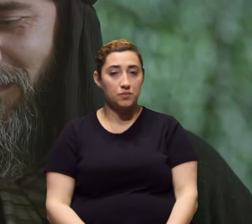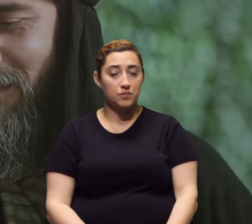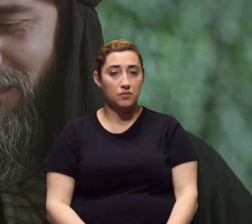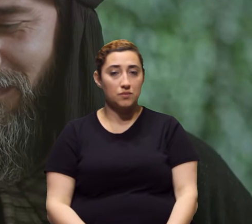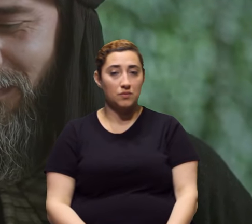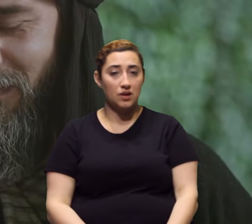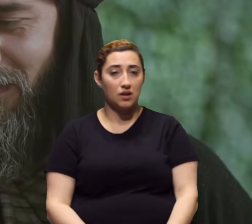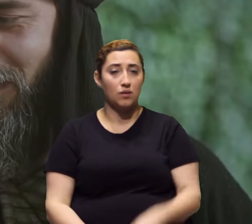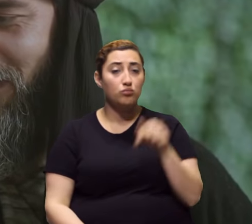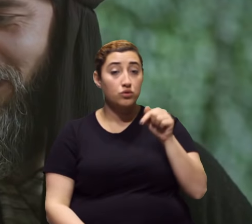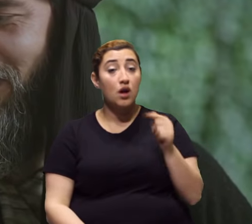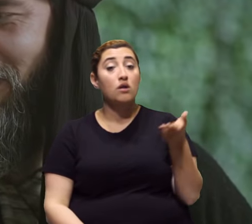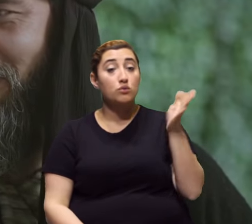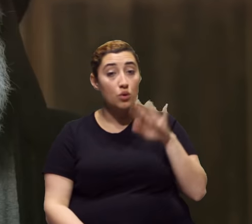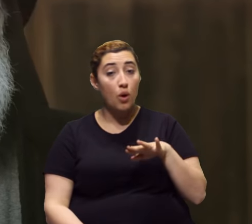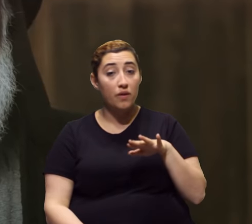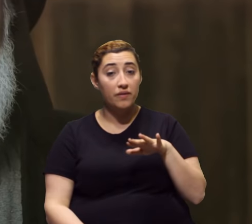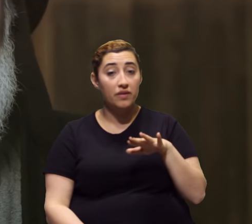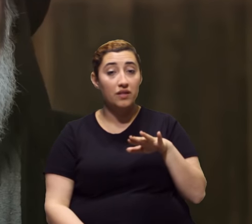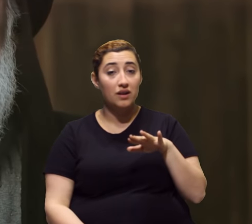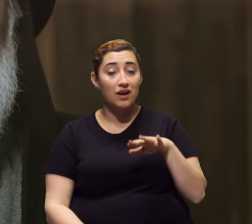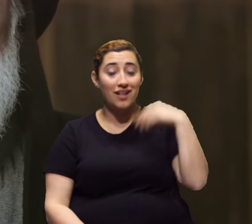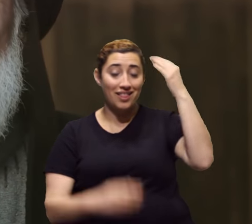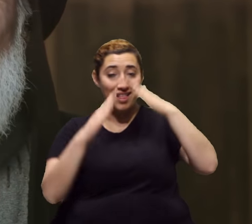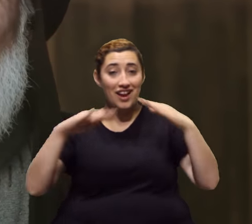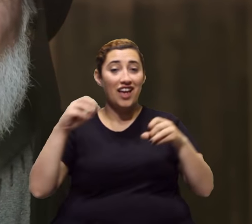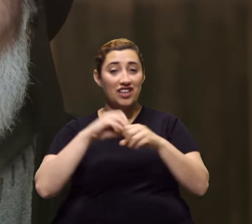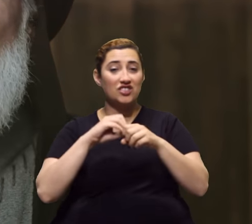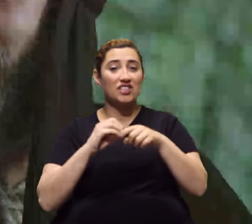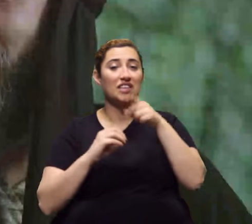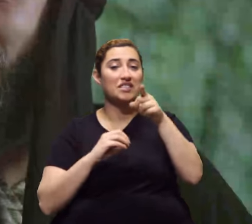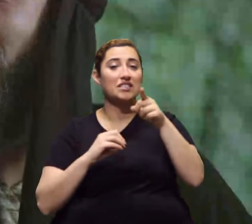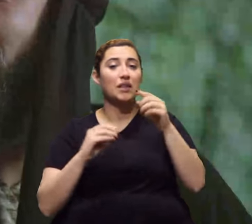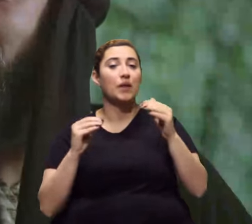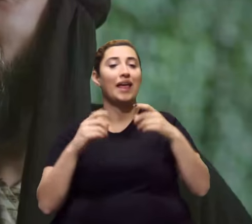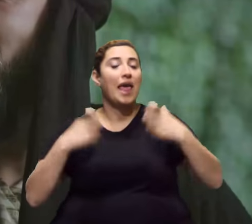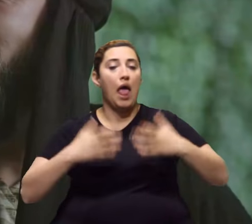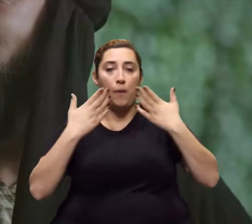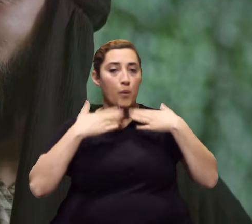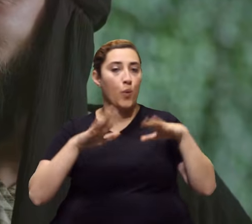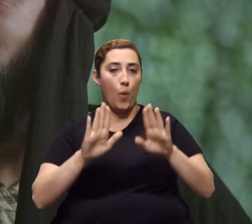Yunus başını eğdi. Bundan böyle dergahımızda sana yer yoktur.